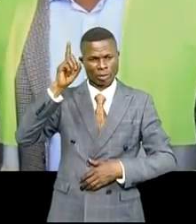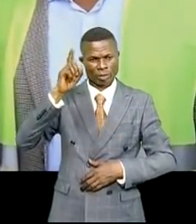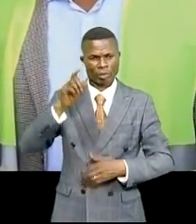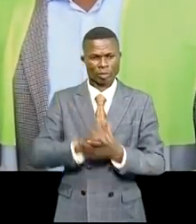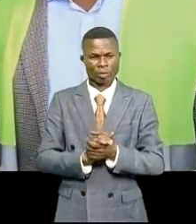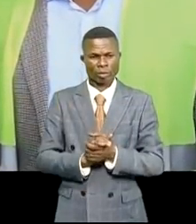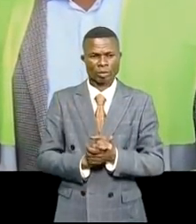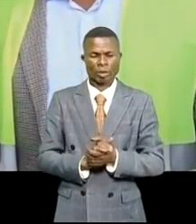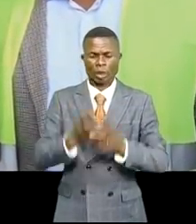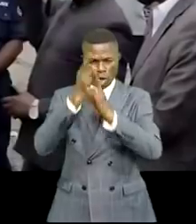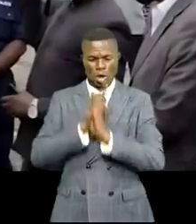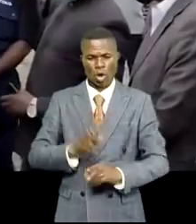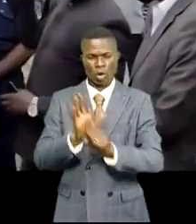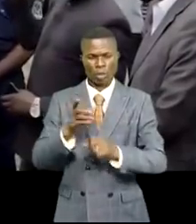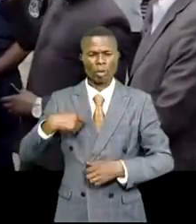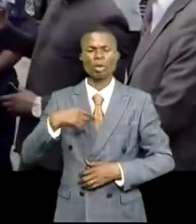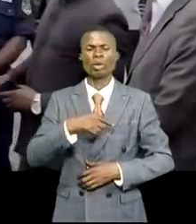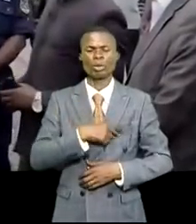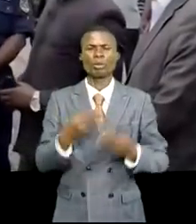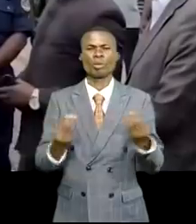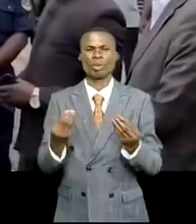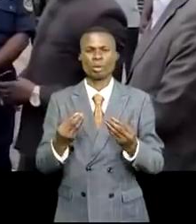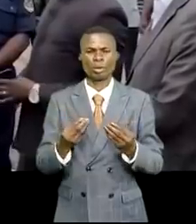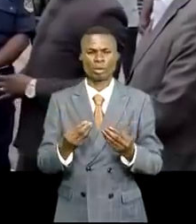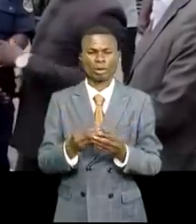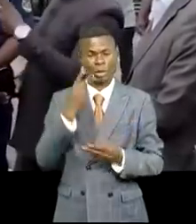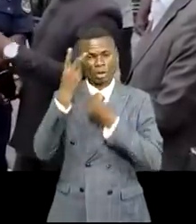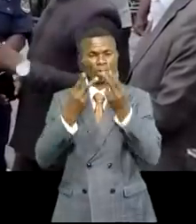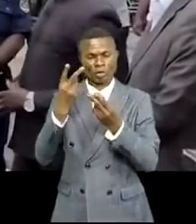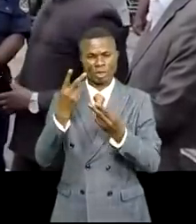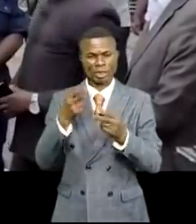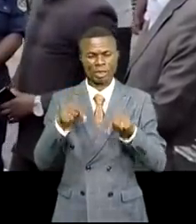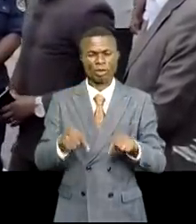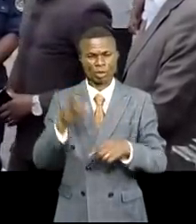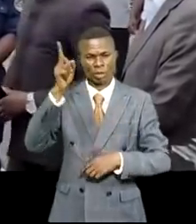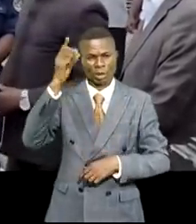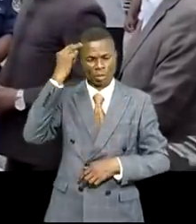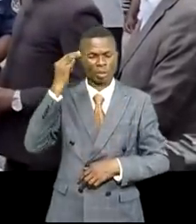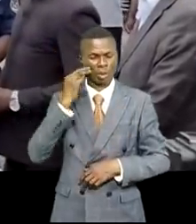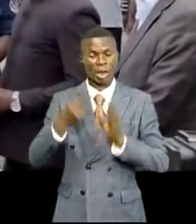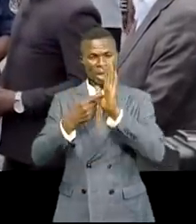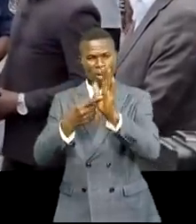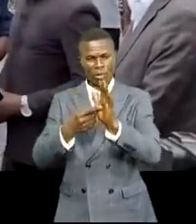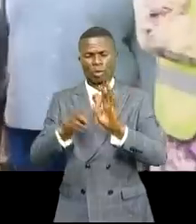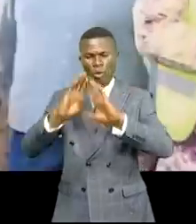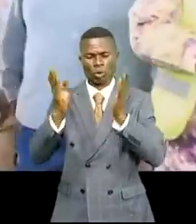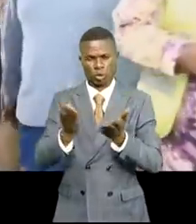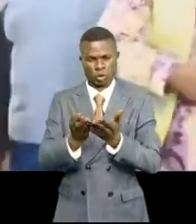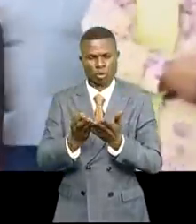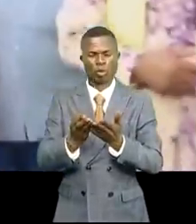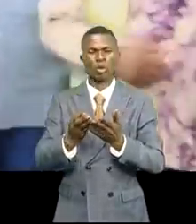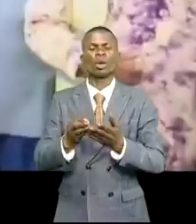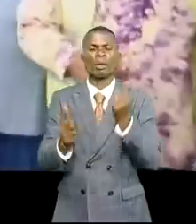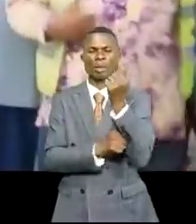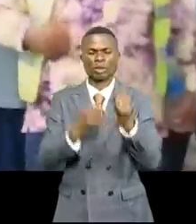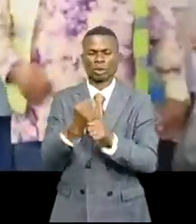C'est un énorme honneur pour nous d'avoir cette visite aujourd'hui et ça remonte le moral de toute l'équipe. Pour les ministres